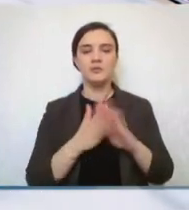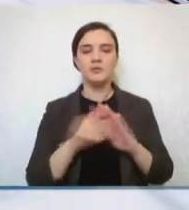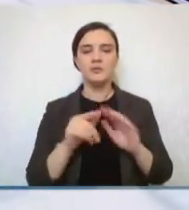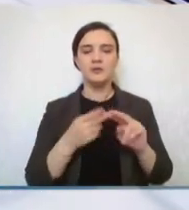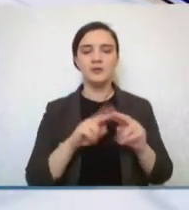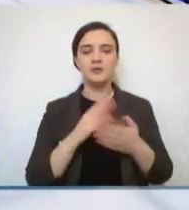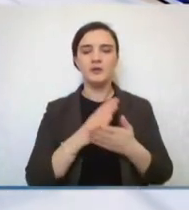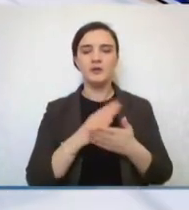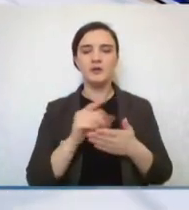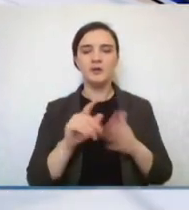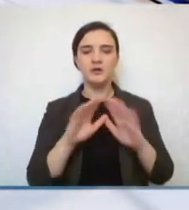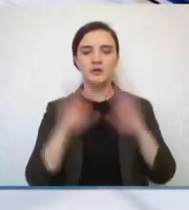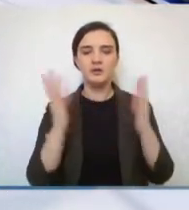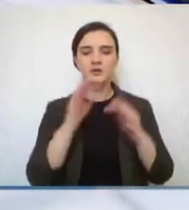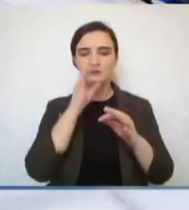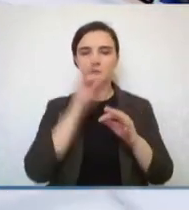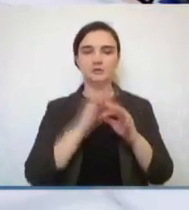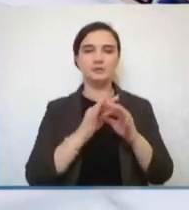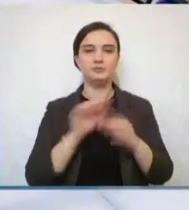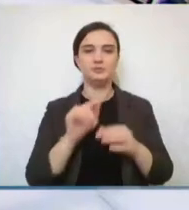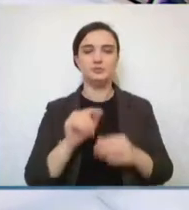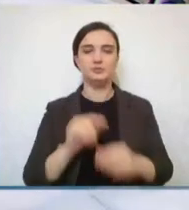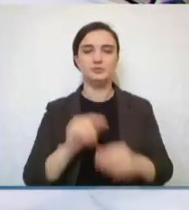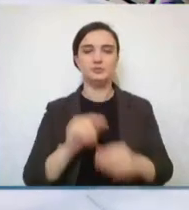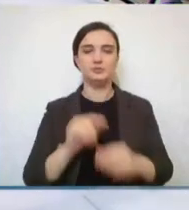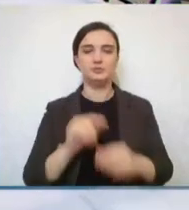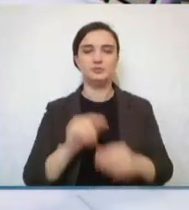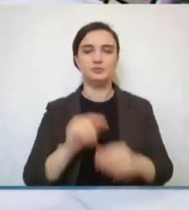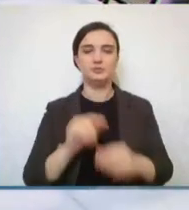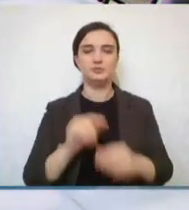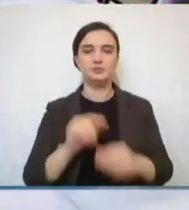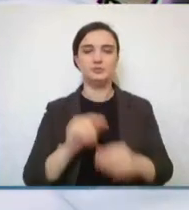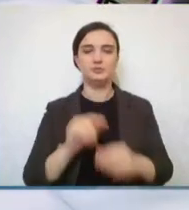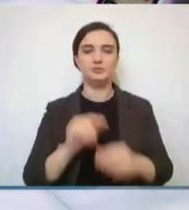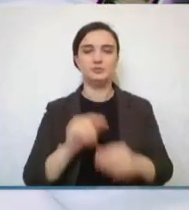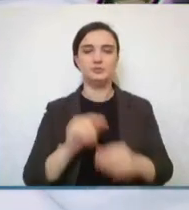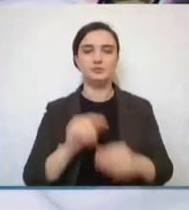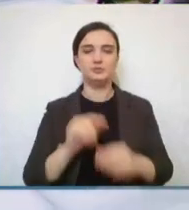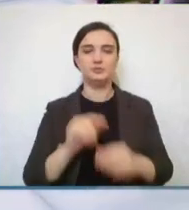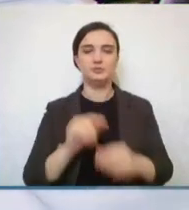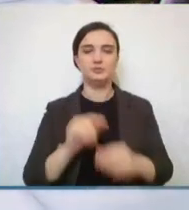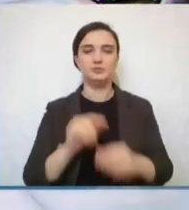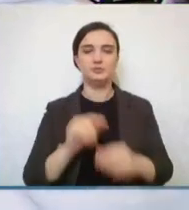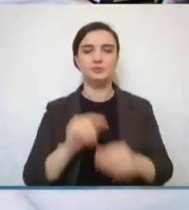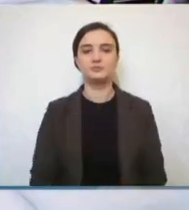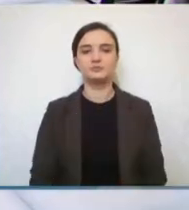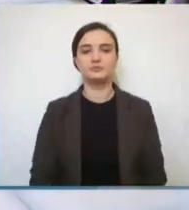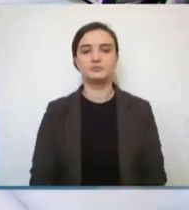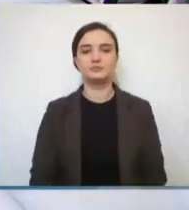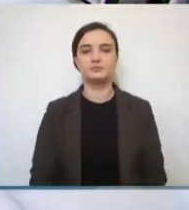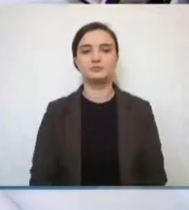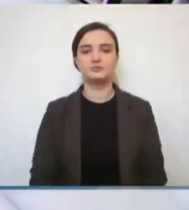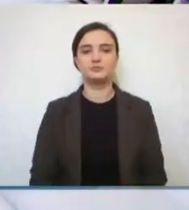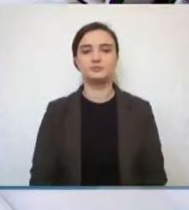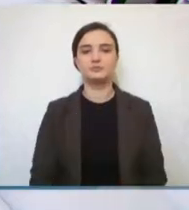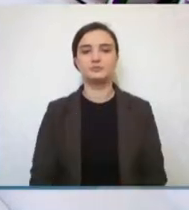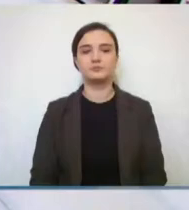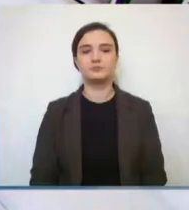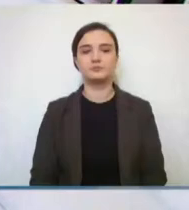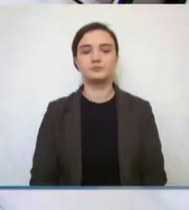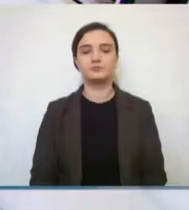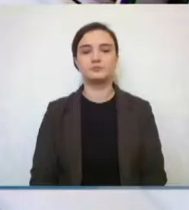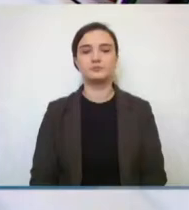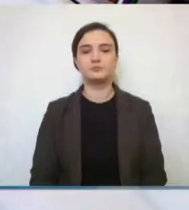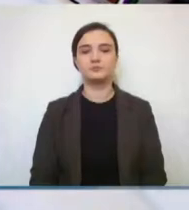სოციალური პასუხისმგებლობა, ასე მოიქცეთ. როგორ მოიქცეს ადამიანი? როგორ მოახერხოს? იცით, ასე აქედან